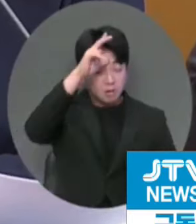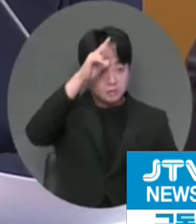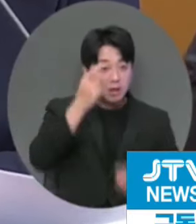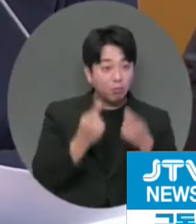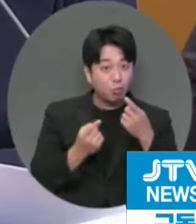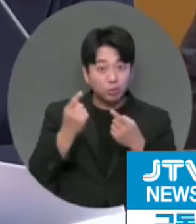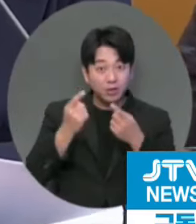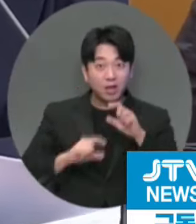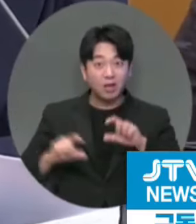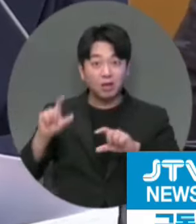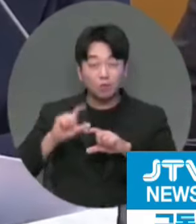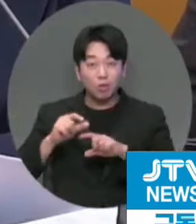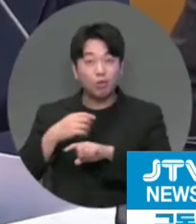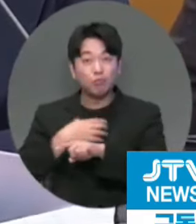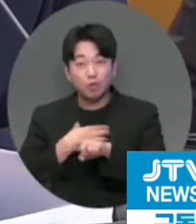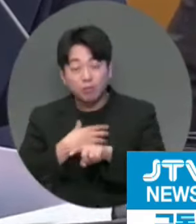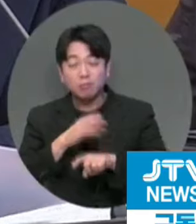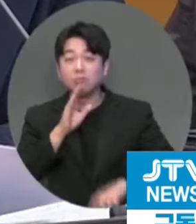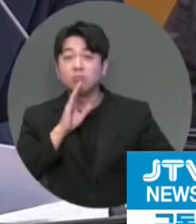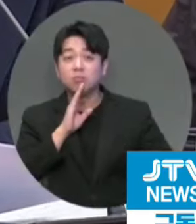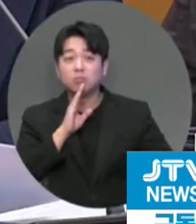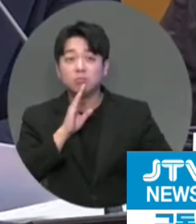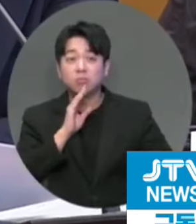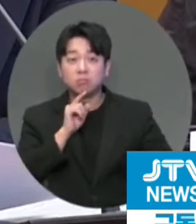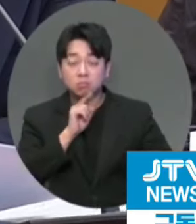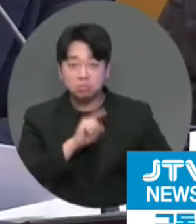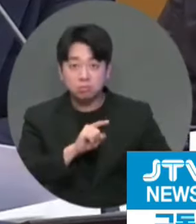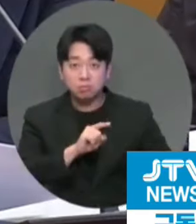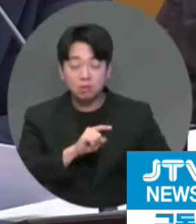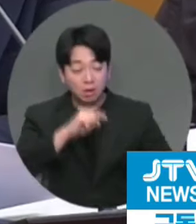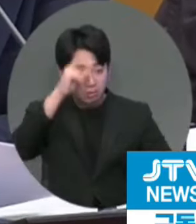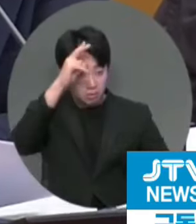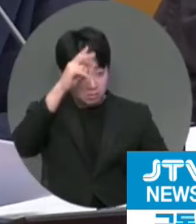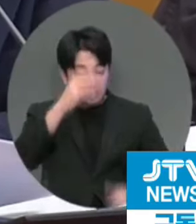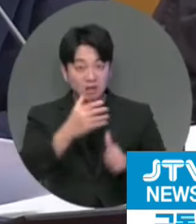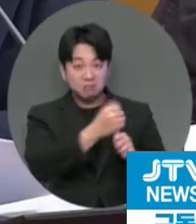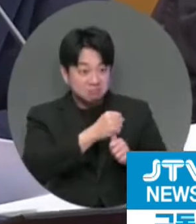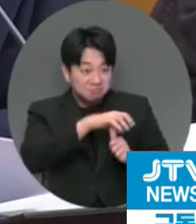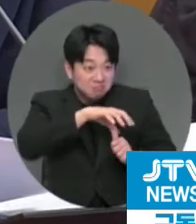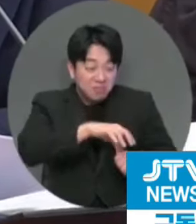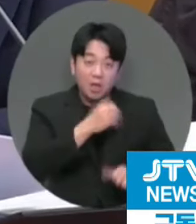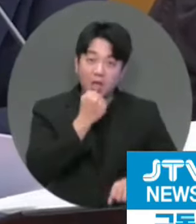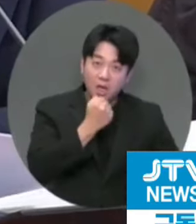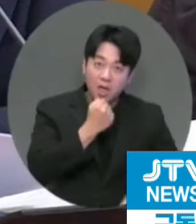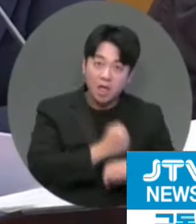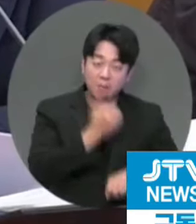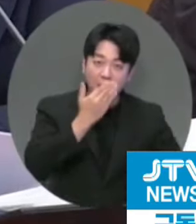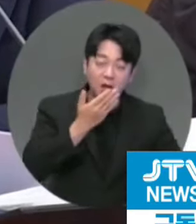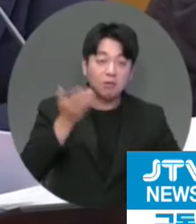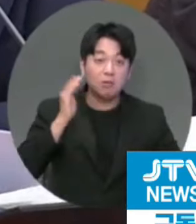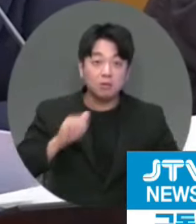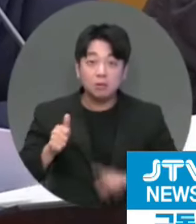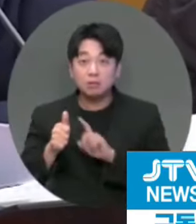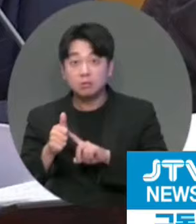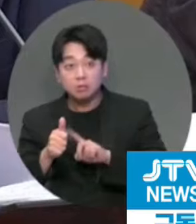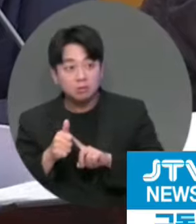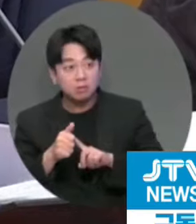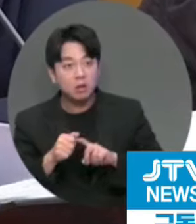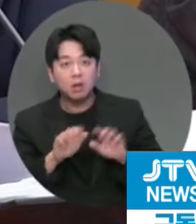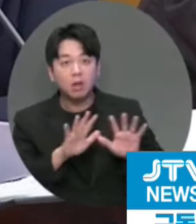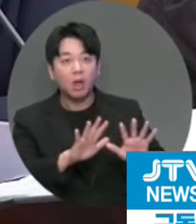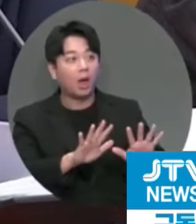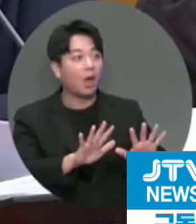들고 달려오는 사람에게 제압을 하겠습니까? 몸으로 막을 수밖에 없습니다. 도망갈 수밖에 없습니다.